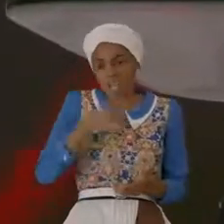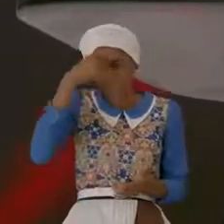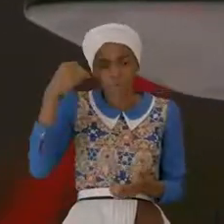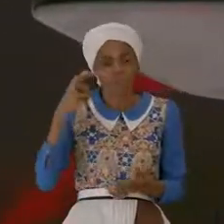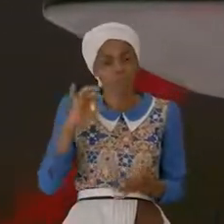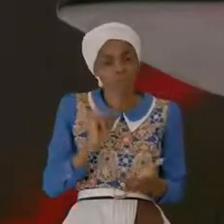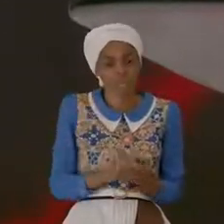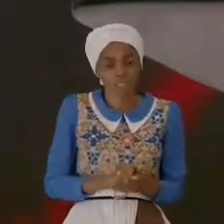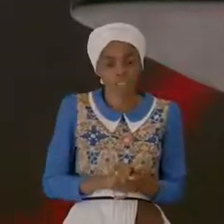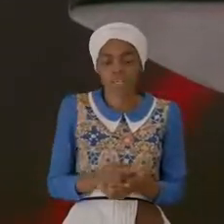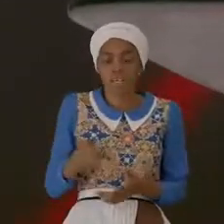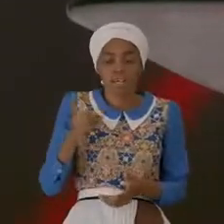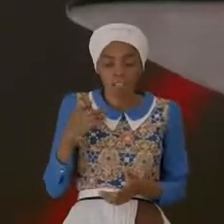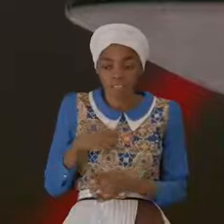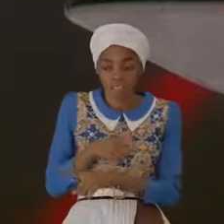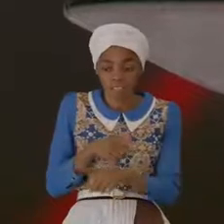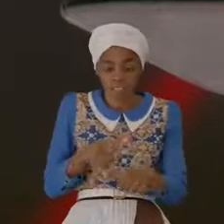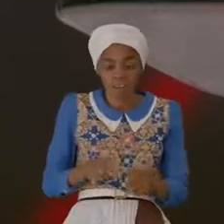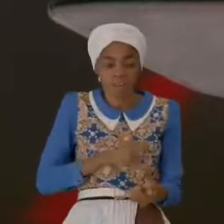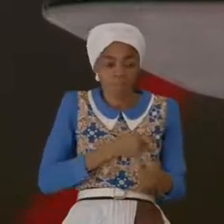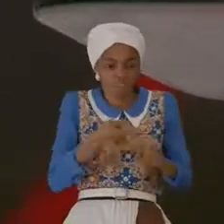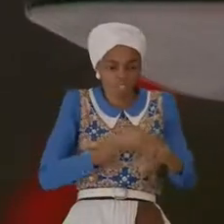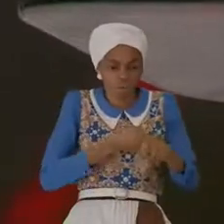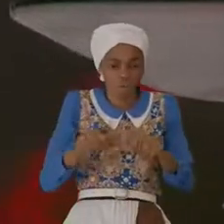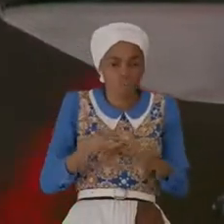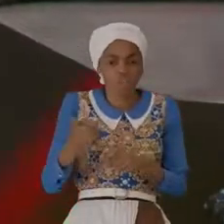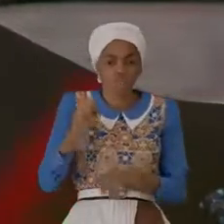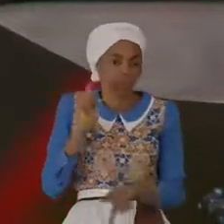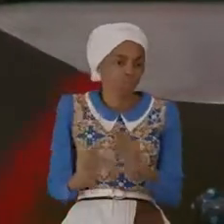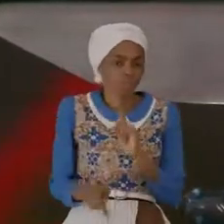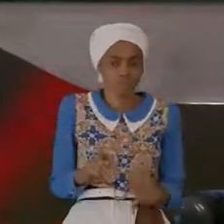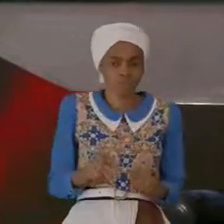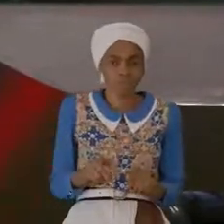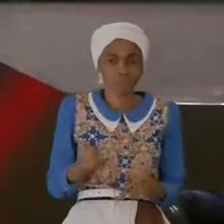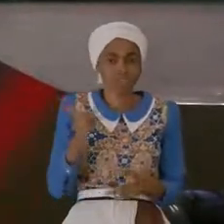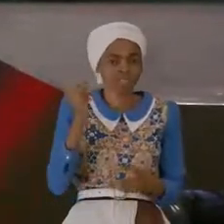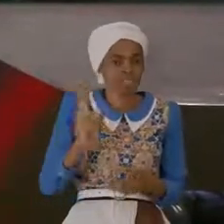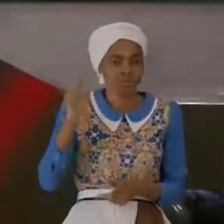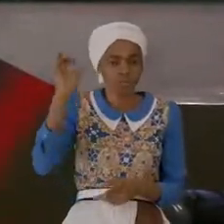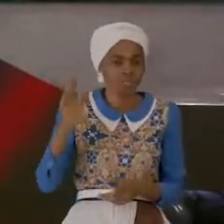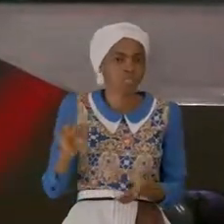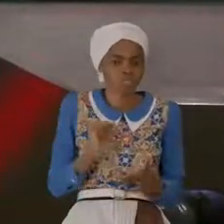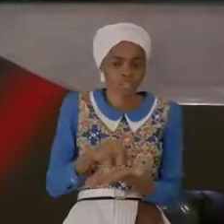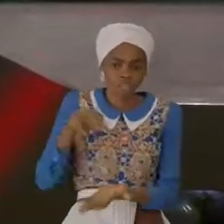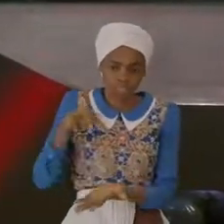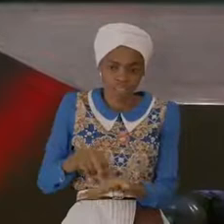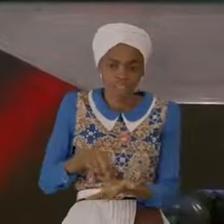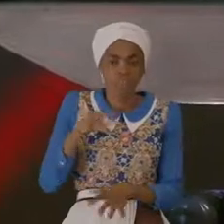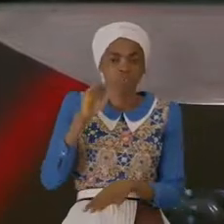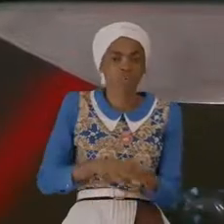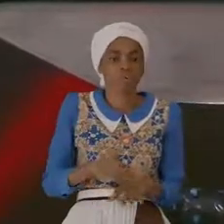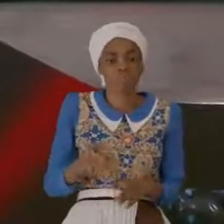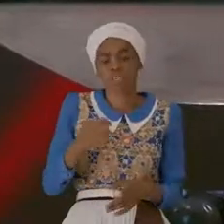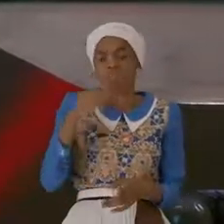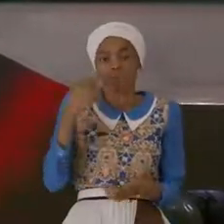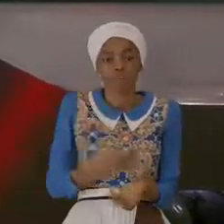À cause de cela, ils persécutent les gens. Ils persécutent les prédicateurs qui se tiennent sur